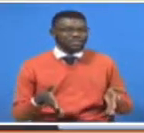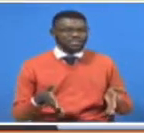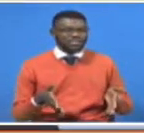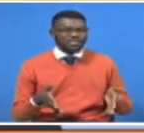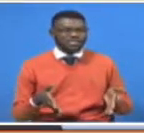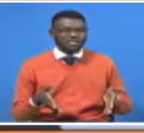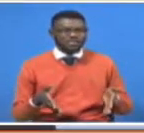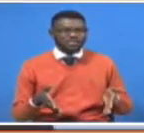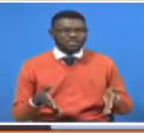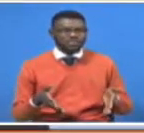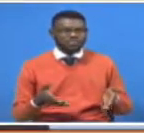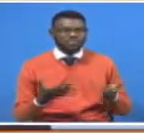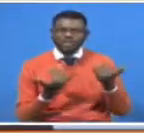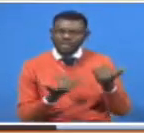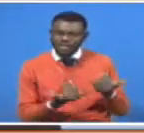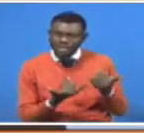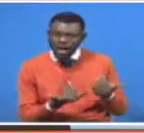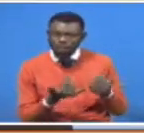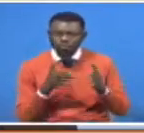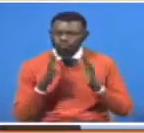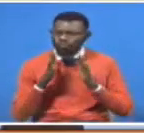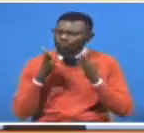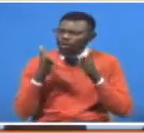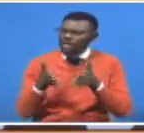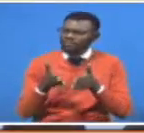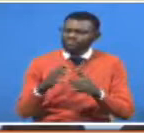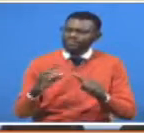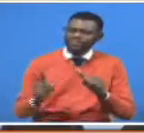yale ambayo yameweza kupatiwa kipao